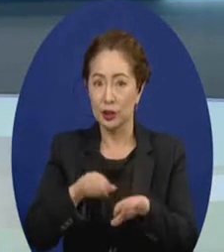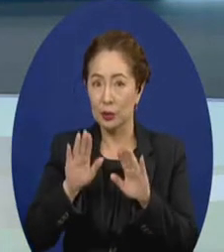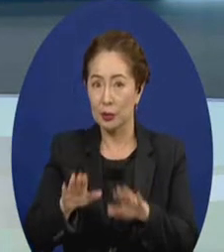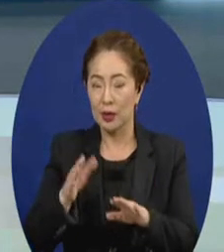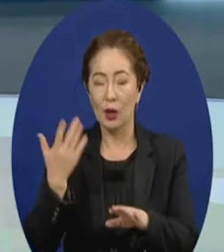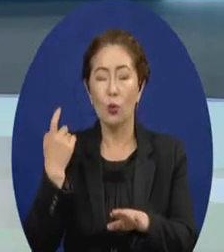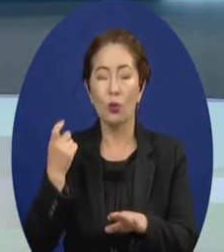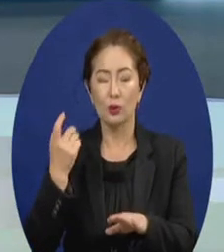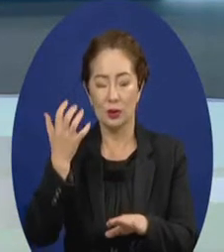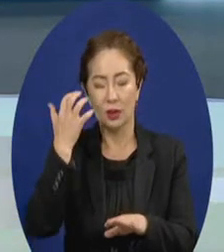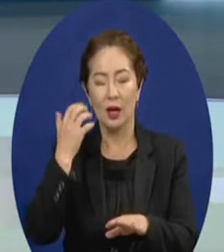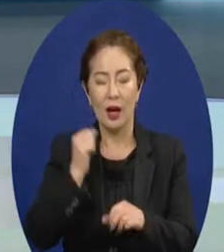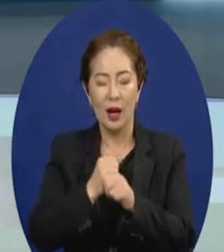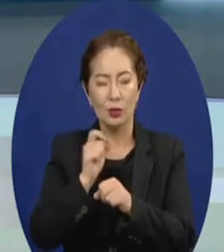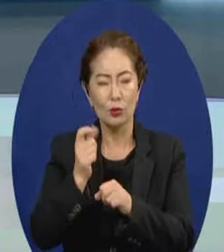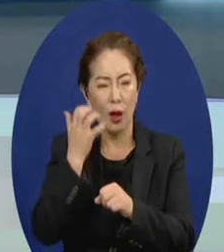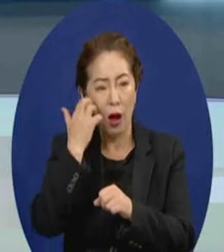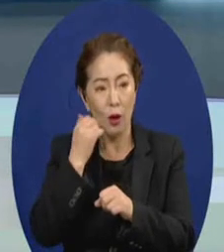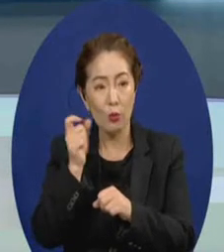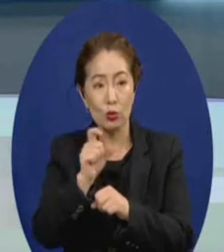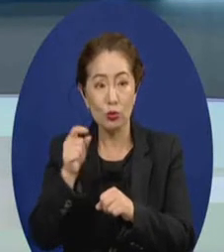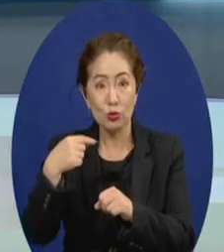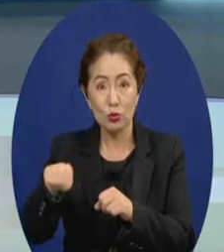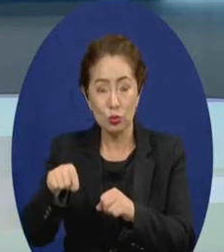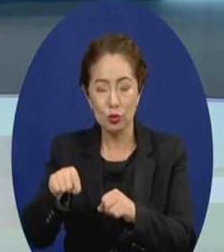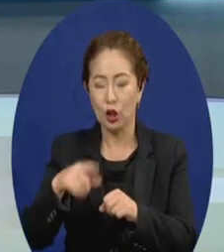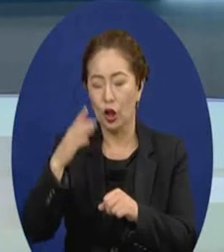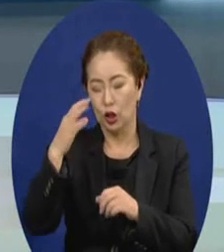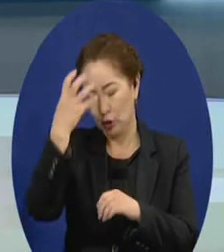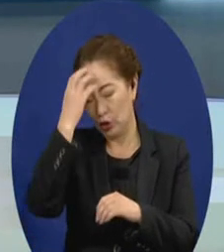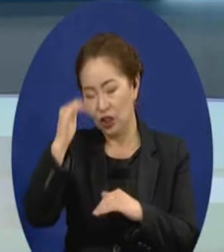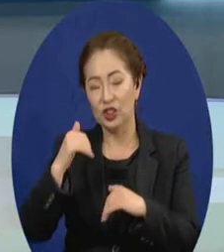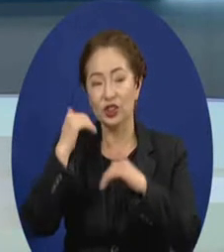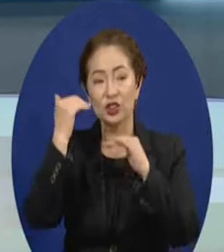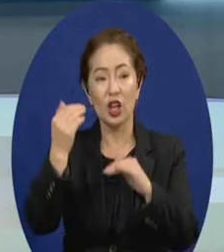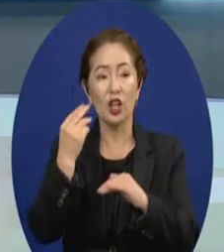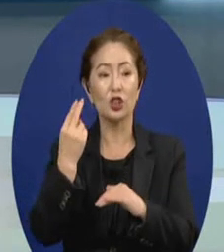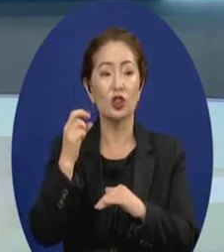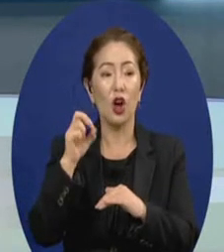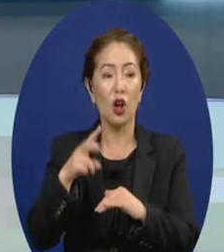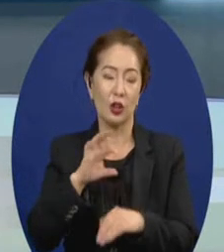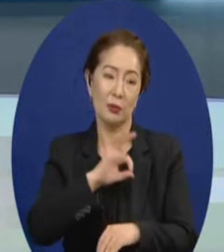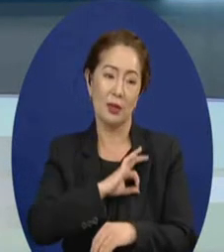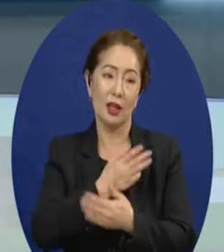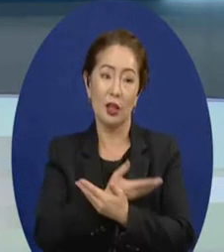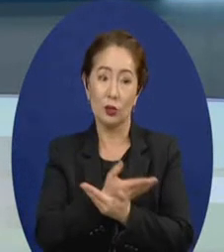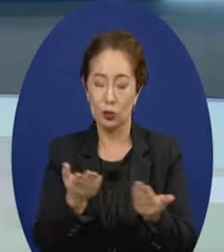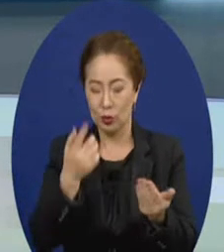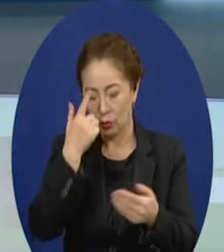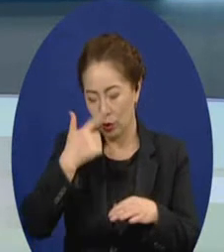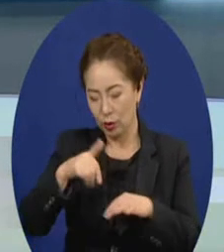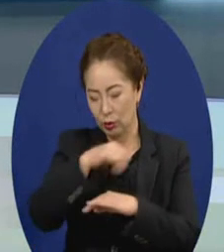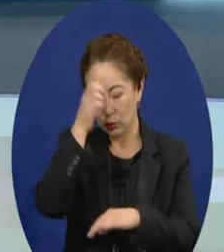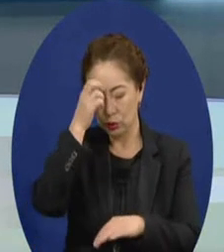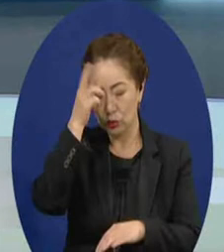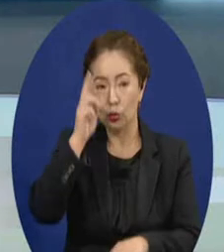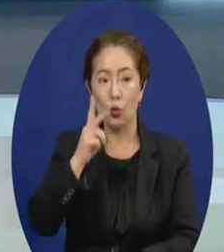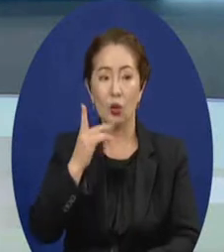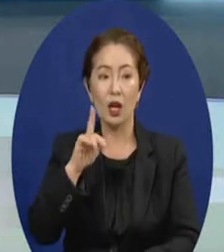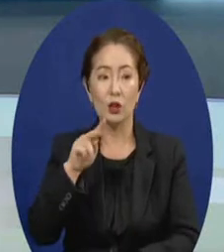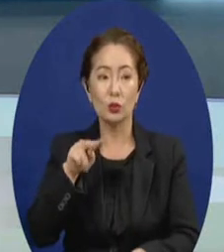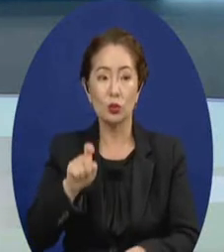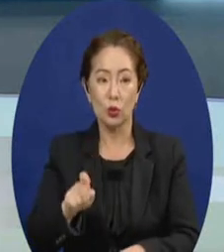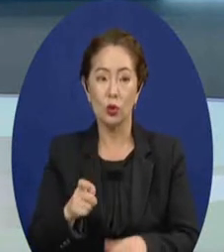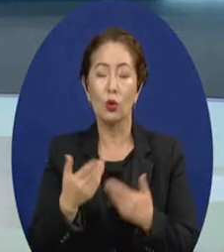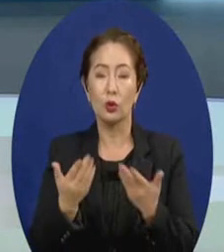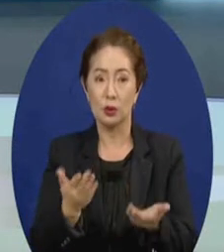ажилтнуудад Монгол улсын ерөнхийлөгчийн зарилгаар төрийн дээд цол одон медал олголоо. Цол шагналыг Монгол улсын ерөнхийлөгч хүрэлцэх өнөөдөр гардуулан өгсөн